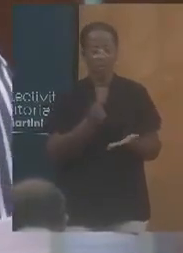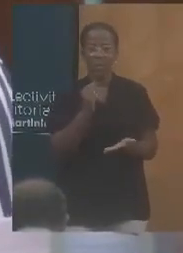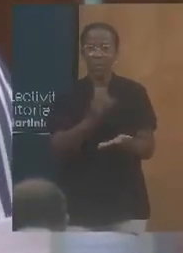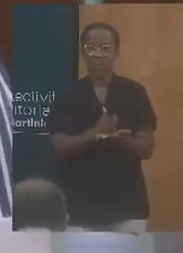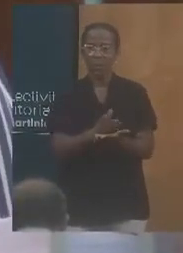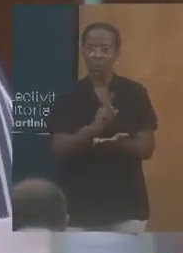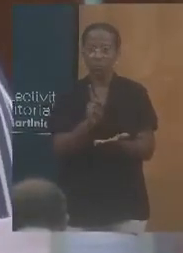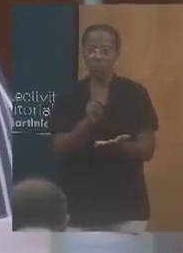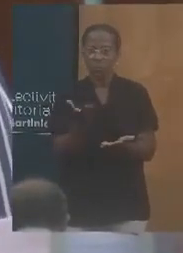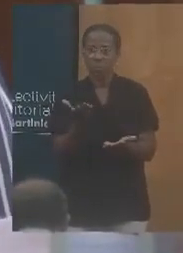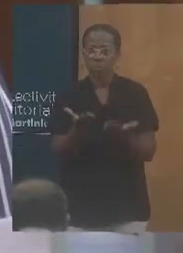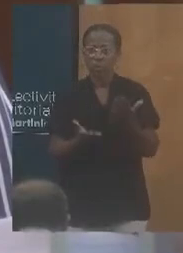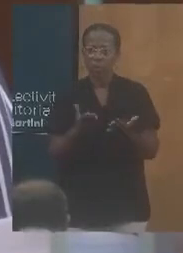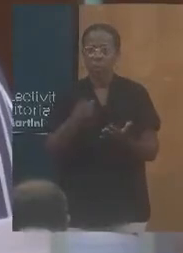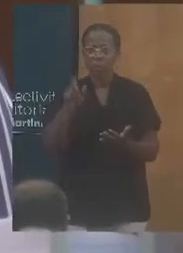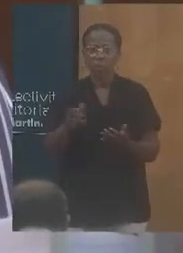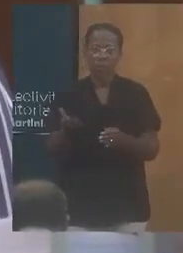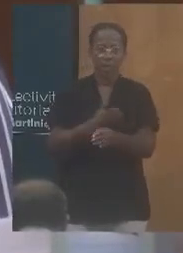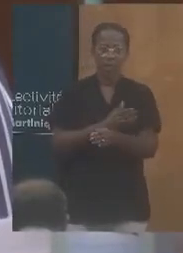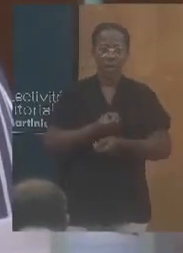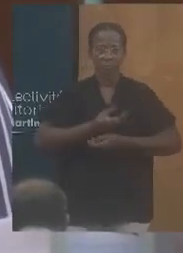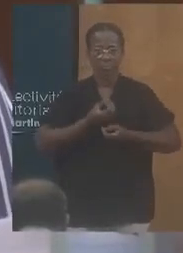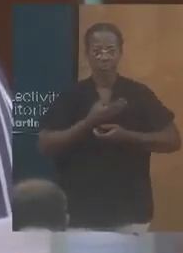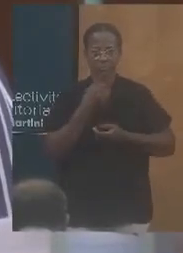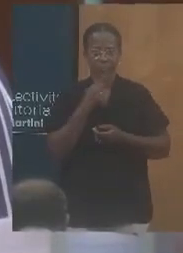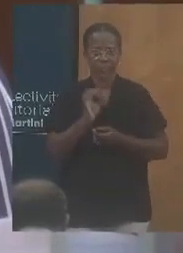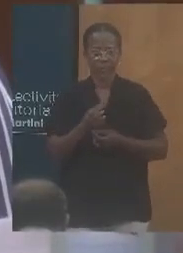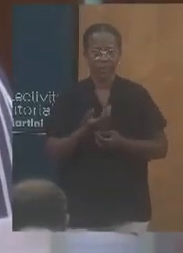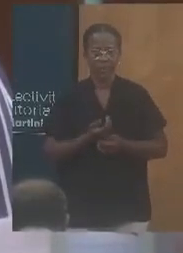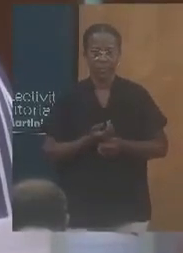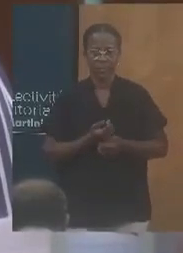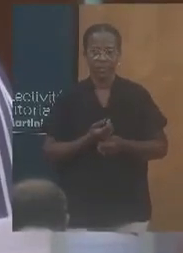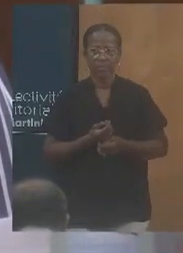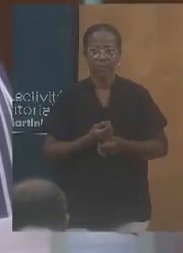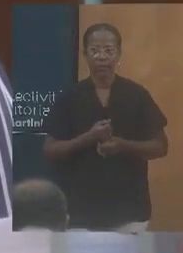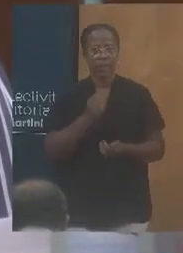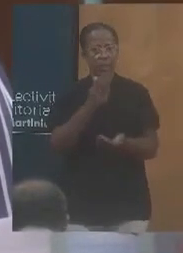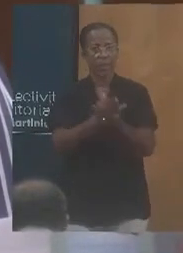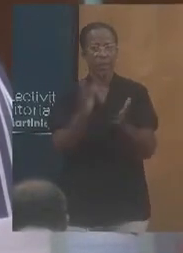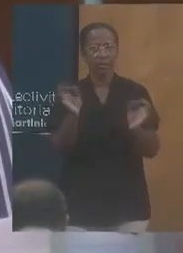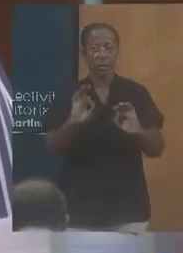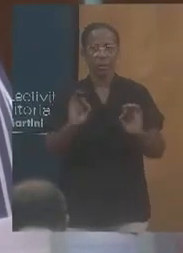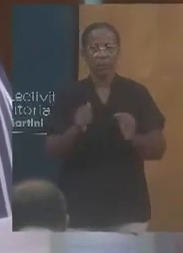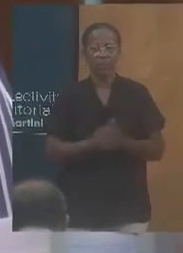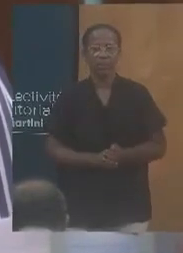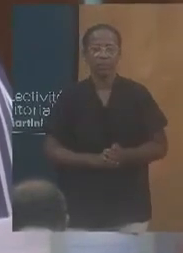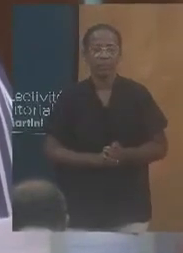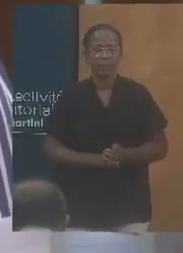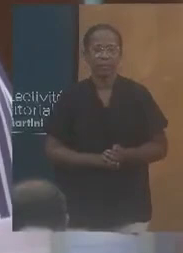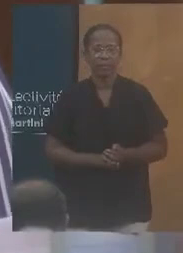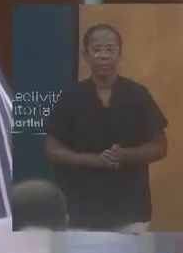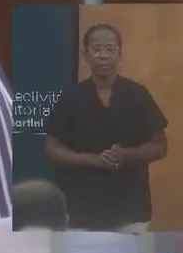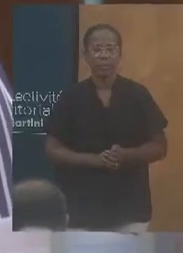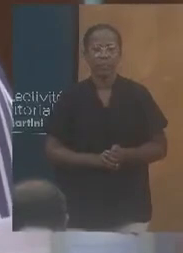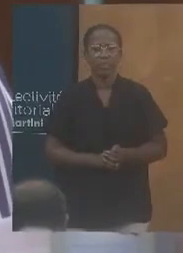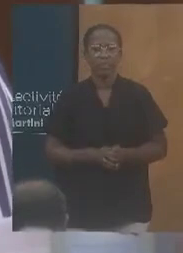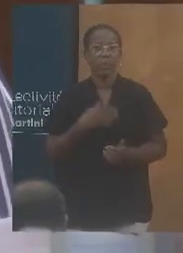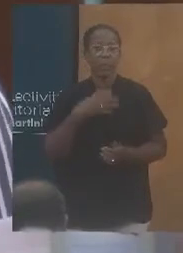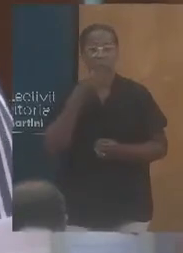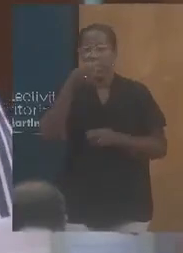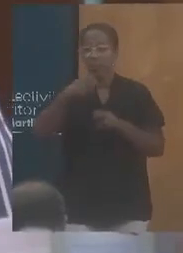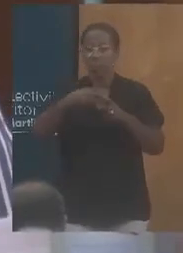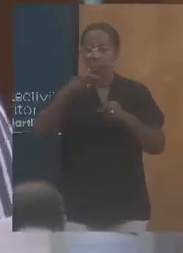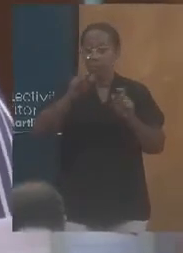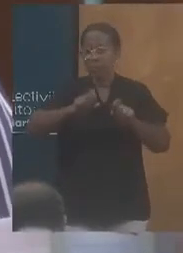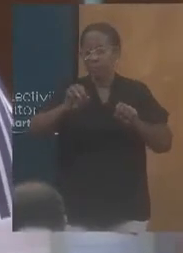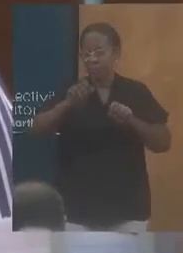à ce qu'a dit celui qui a parlé juste avant moi. Il n'y a pas de décision. Laissez-moi parler. Non, je ne nomme pas pour que vous n'ayez pas le